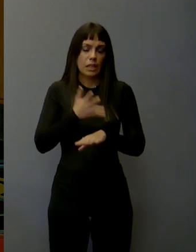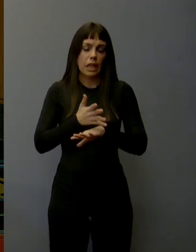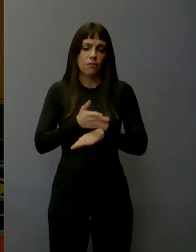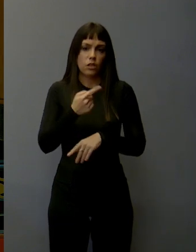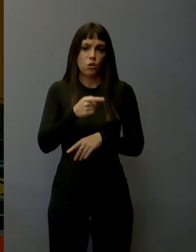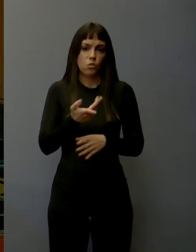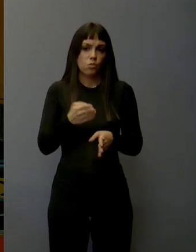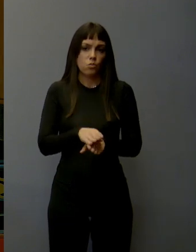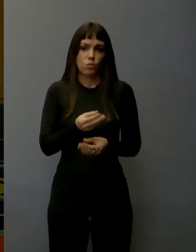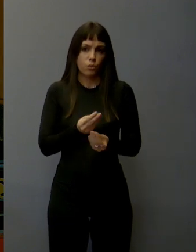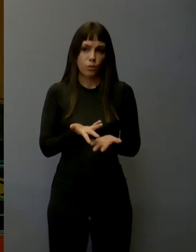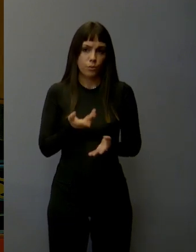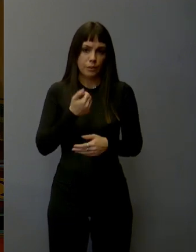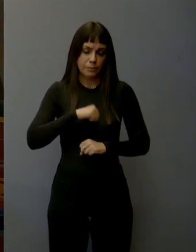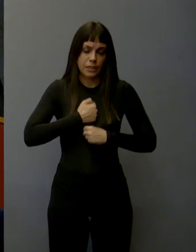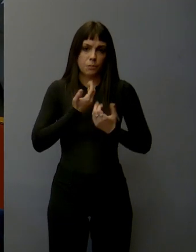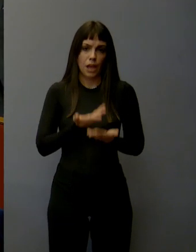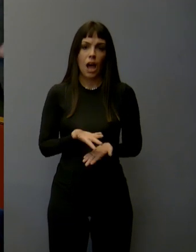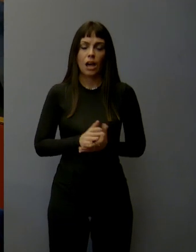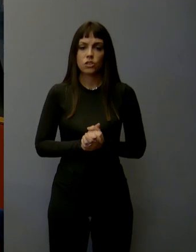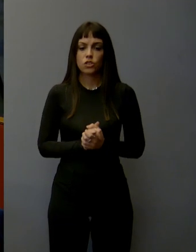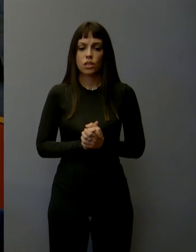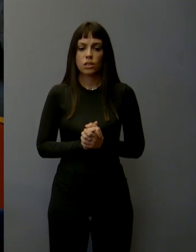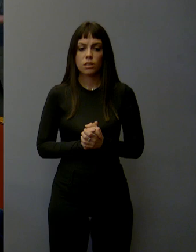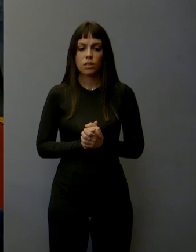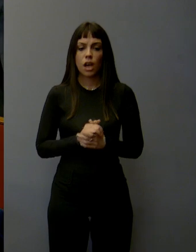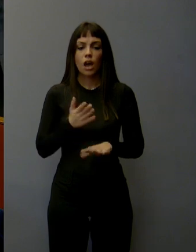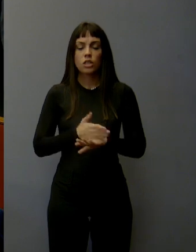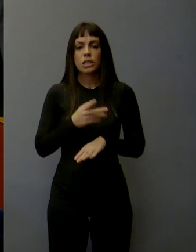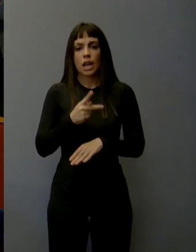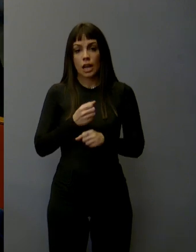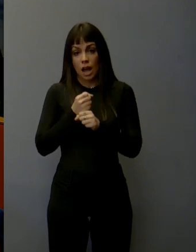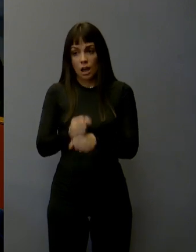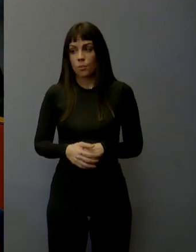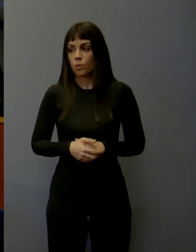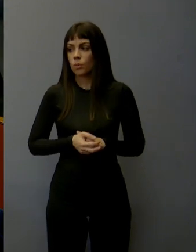prego consigliere Cavour va bene ho già detto